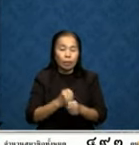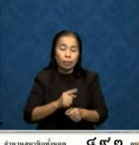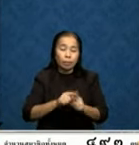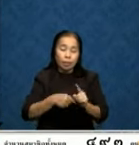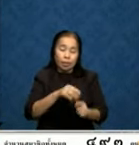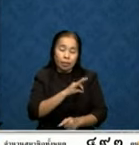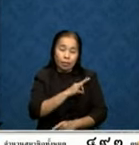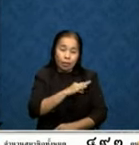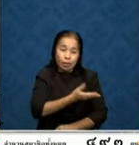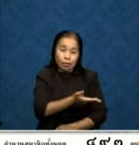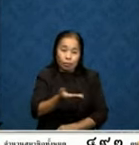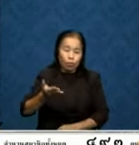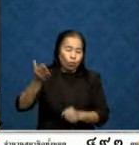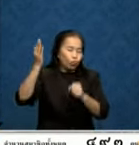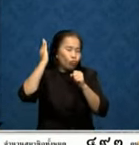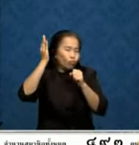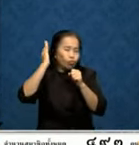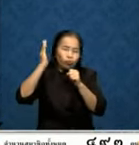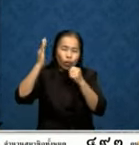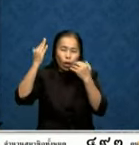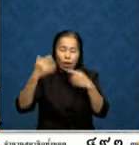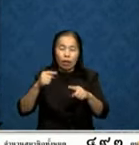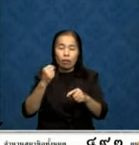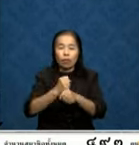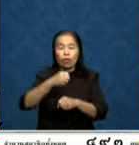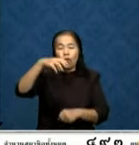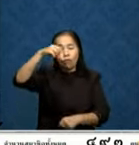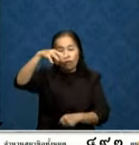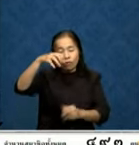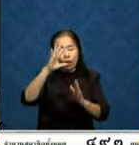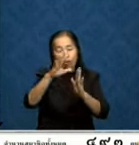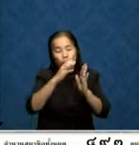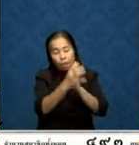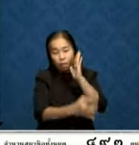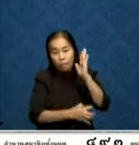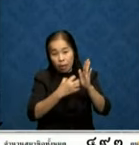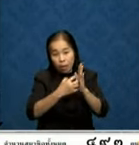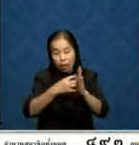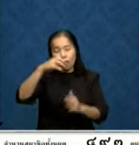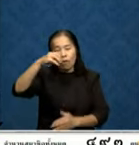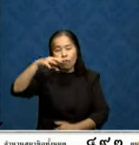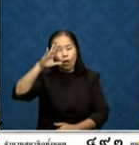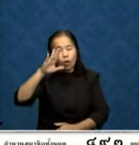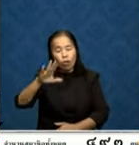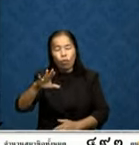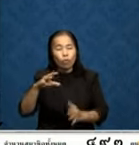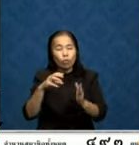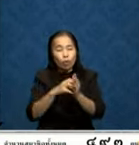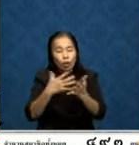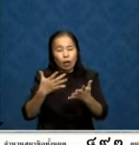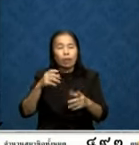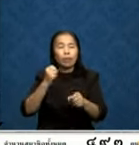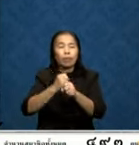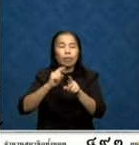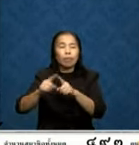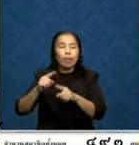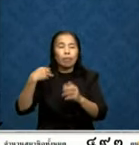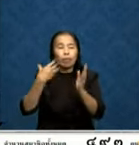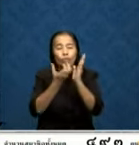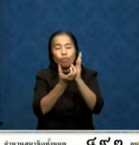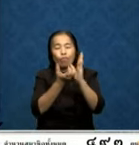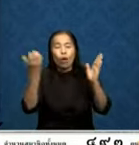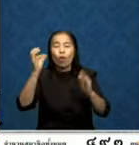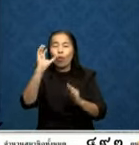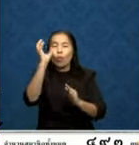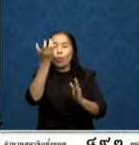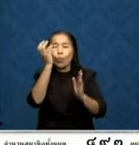ที่อภิปรายเรื่องการไฟฟ้าภูมิภาคหรือการไฟฟ้านครหลวงไปปลดหม้อมิเตอร์ของช